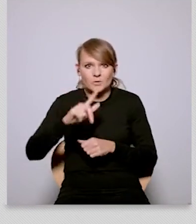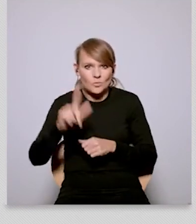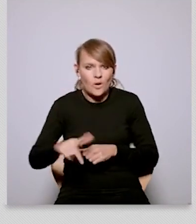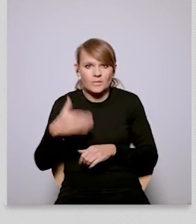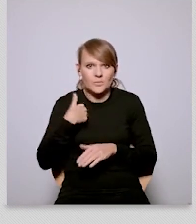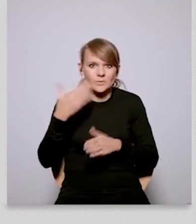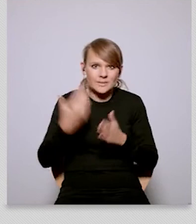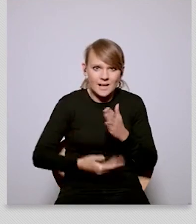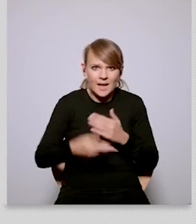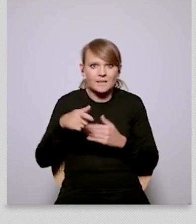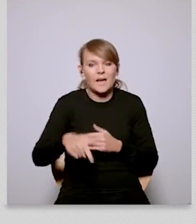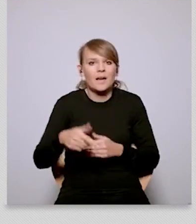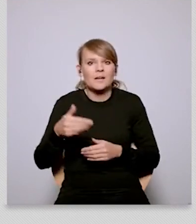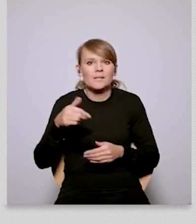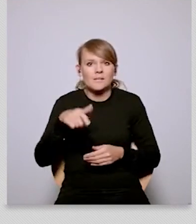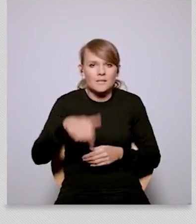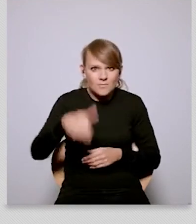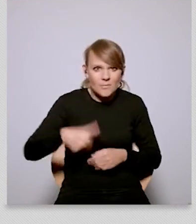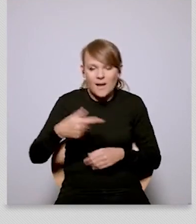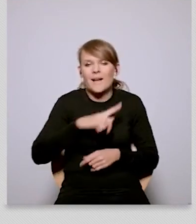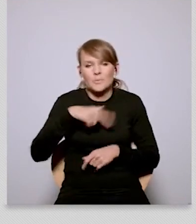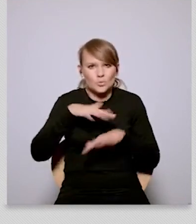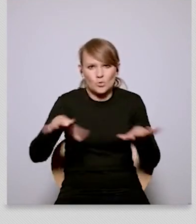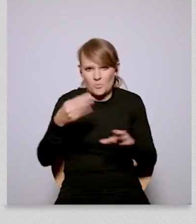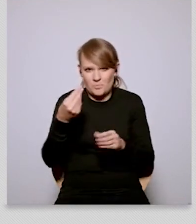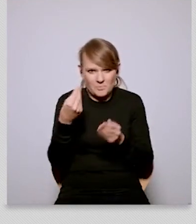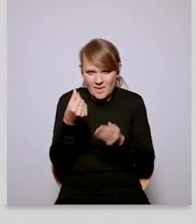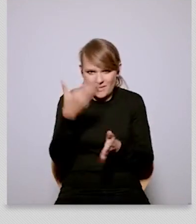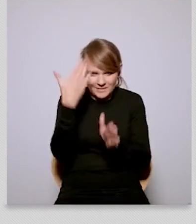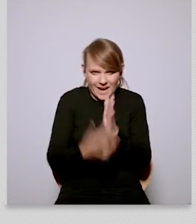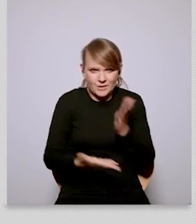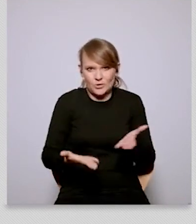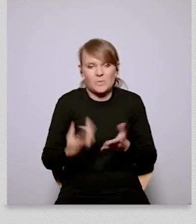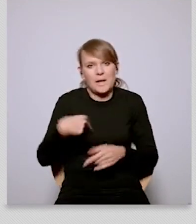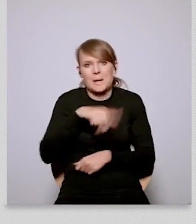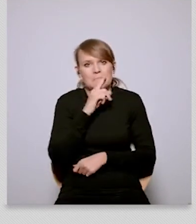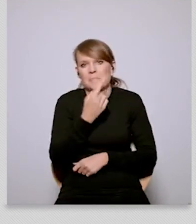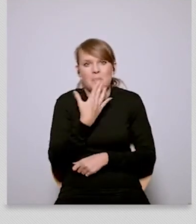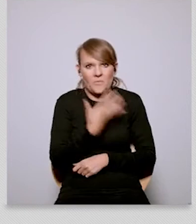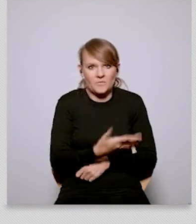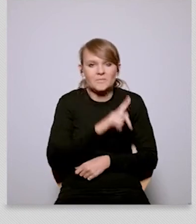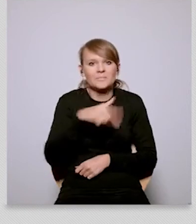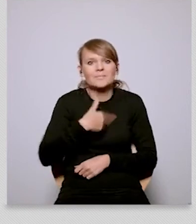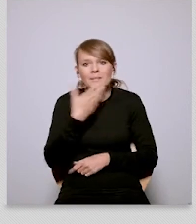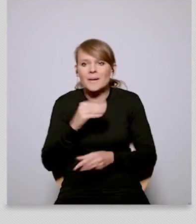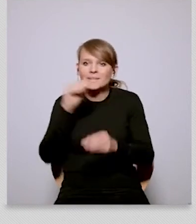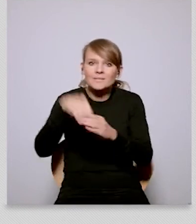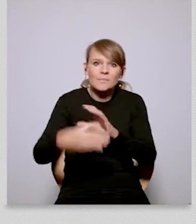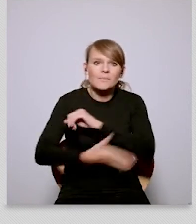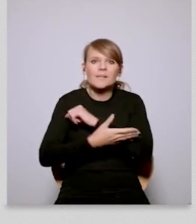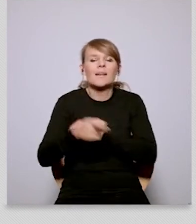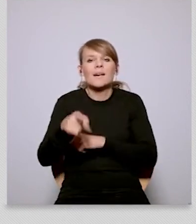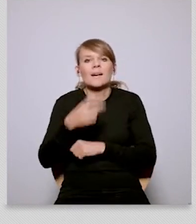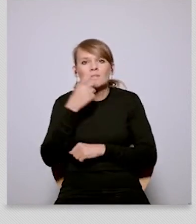nie mówimy też że my topimy bardzo dużo pieniędzy i niekoniecznie inwestujemy w rynek mocy czyli wsparcie elektrowni węglowych